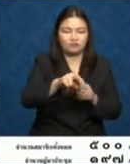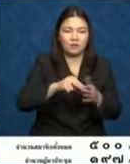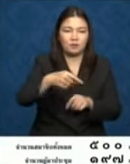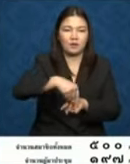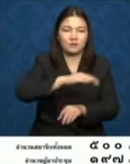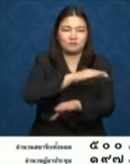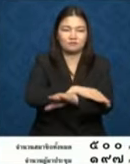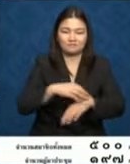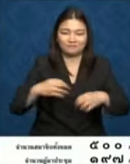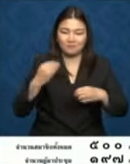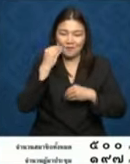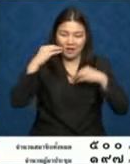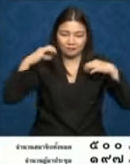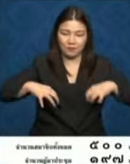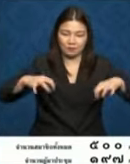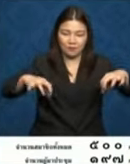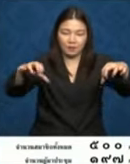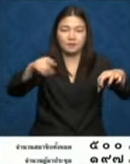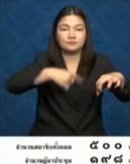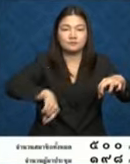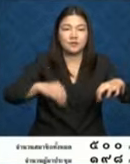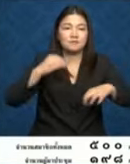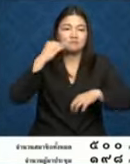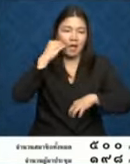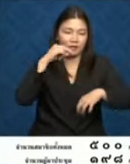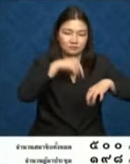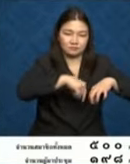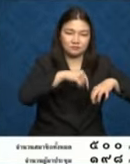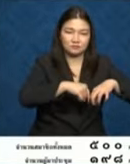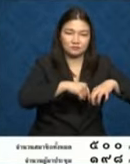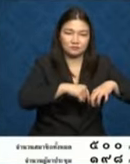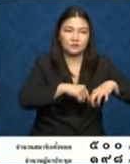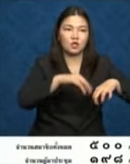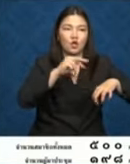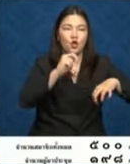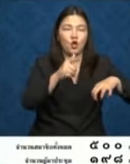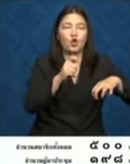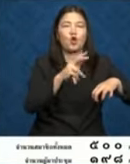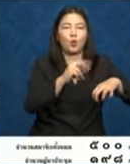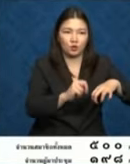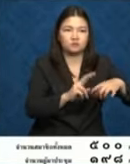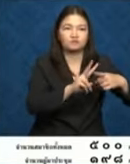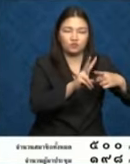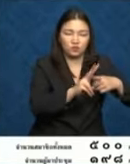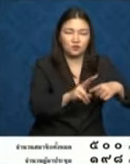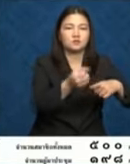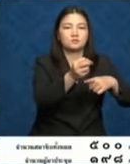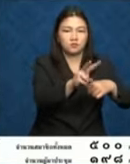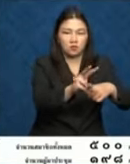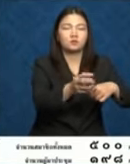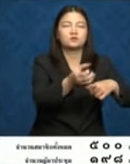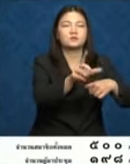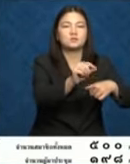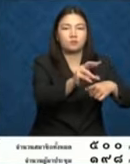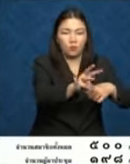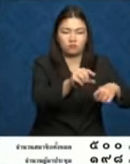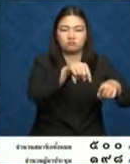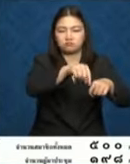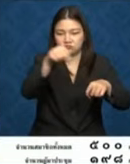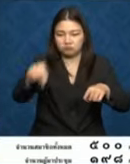ฝั่งถนนอันประกอบไปด้วยบ้านง่อนหมู่2บ้านง่อนหมู่ที่26บ้านดอนธงชัย